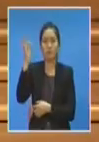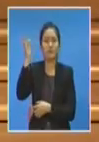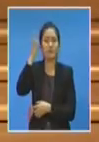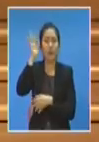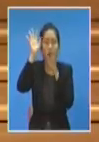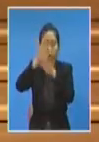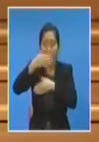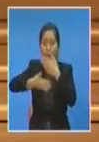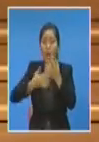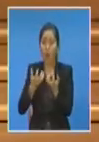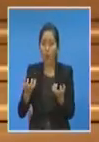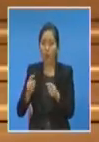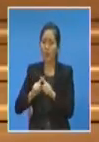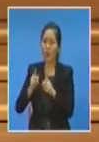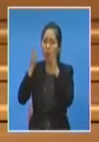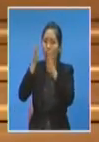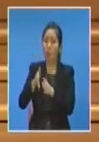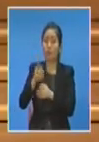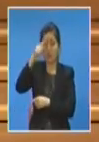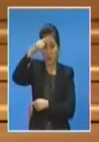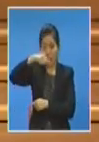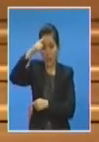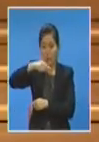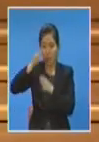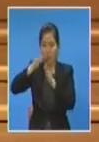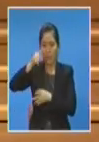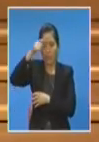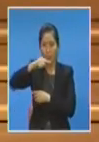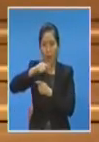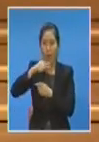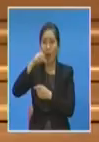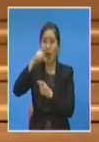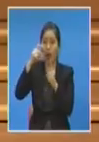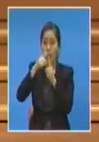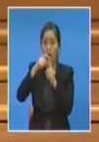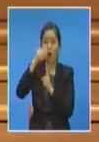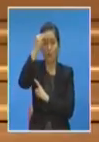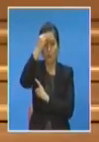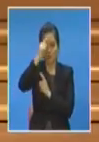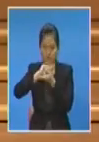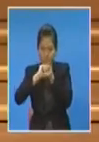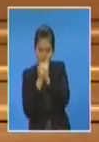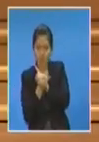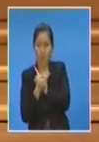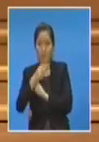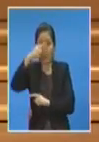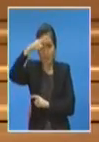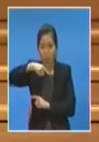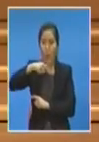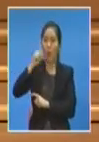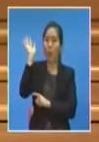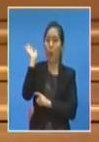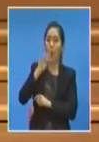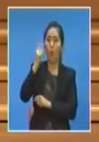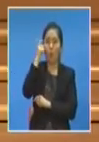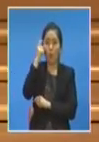จนกระทั่งมีไกด์ครับไกด์คนไทยแปลภาษาญี่ปุ่นว่าจะเกิดคลื่นยักษ์ คนที่ไปจับปลาก็เลย